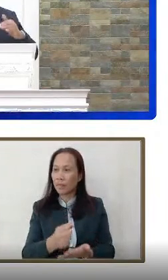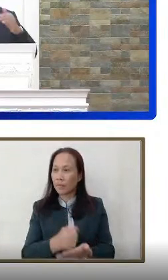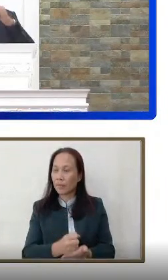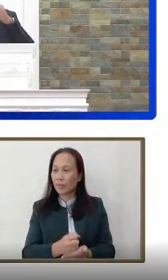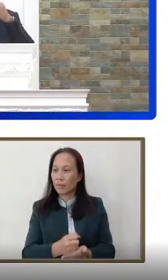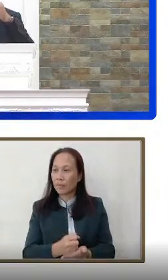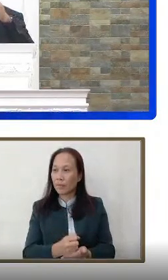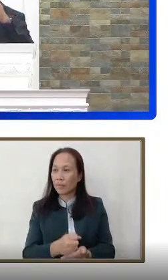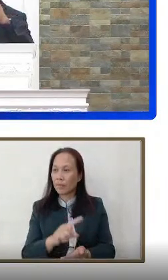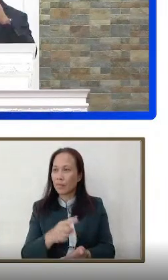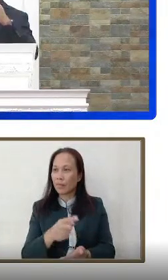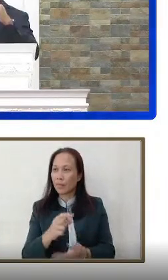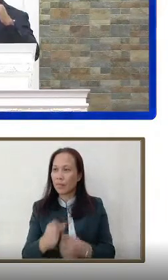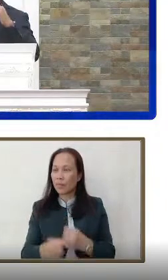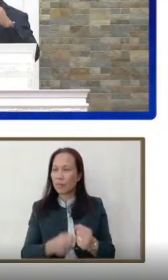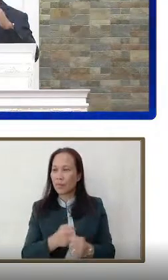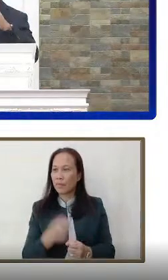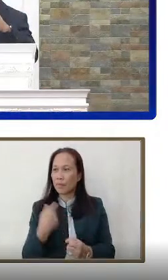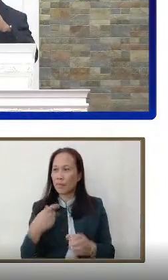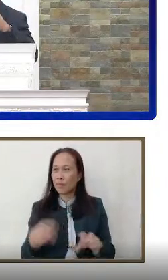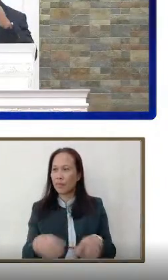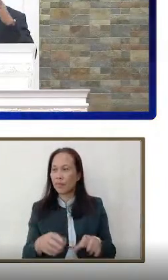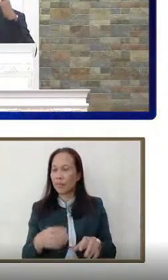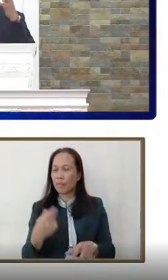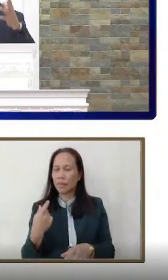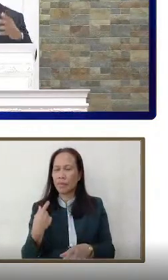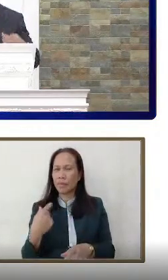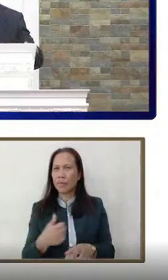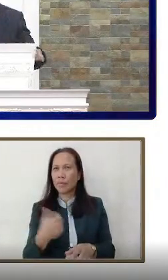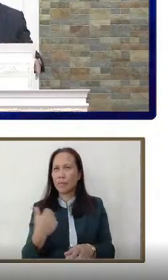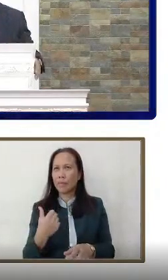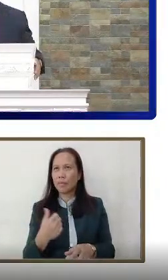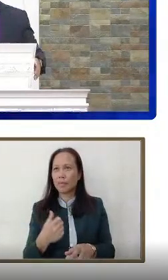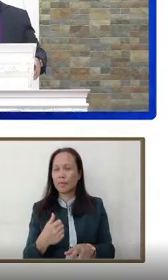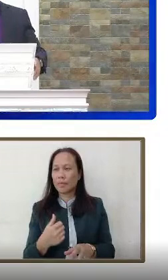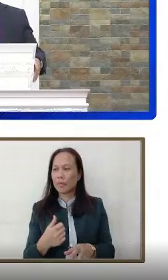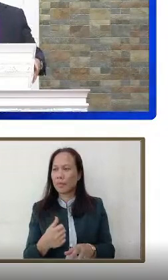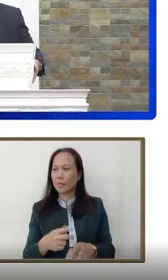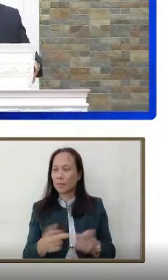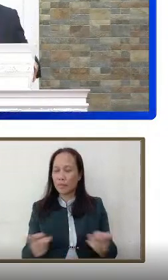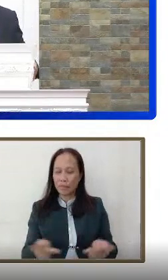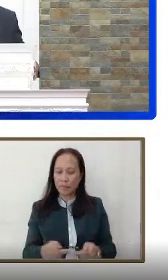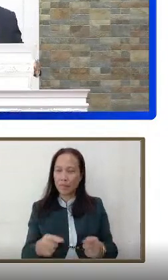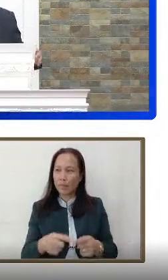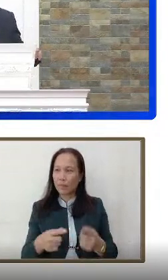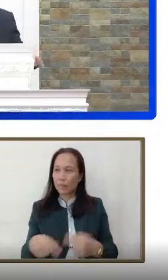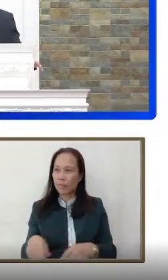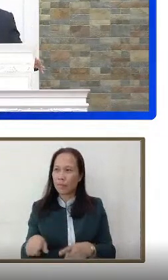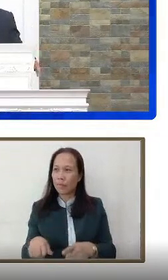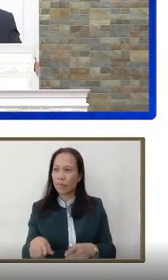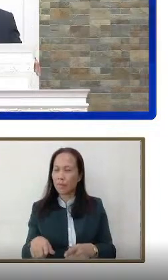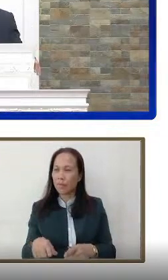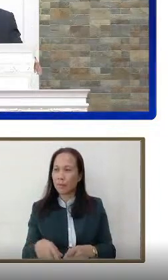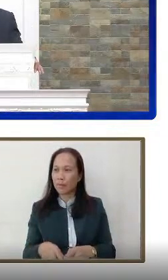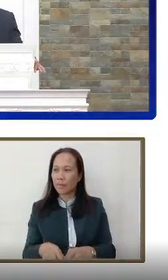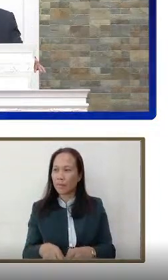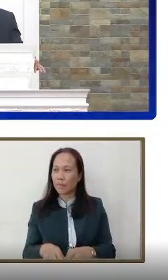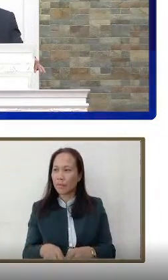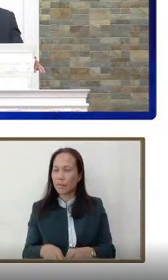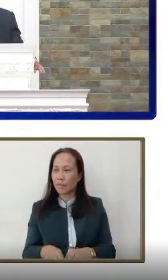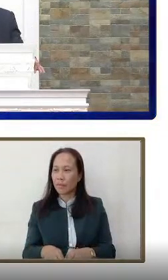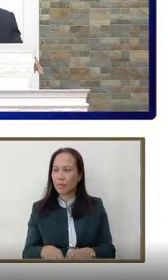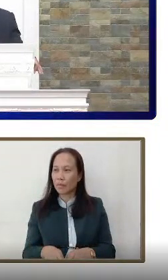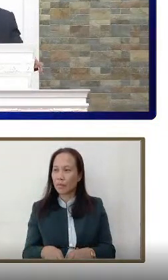kayong work, meron kayong mga ibang pupuntahan o meron na kayong schedule ahead, no, bago kayo nagkaroon ng